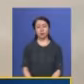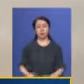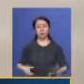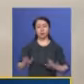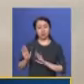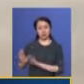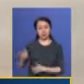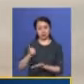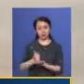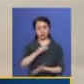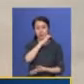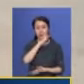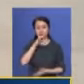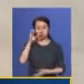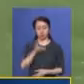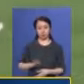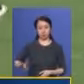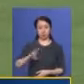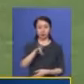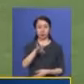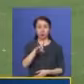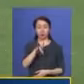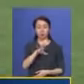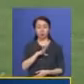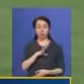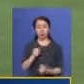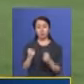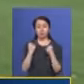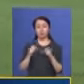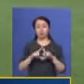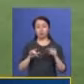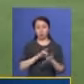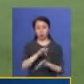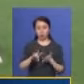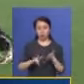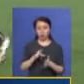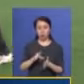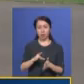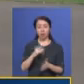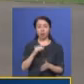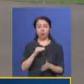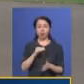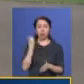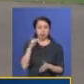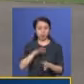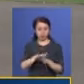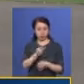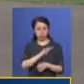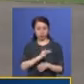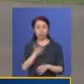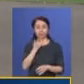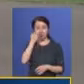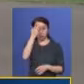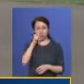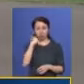Заместитель акима Северо-Кыргызстанской области Ганин Игыметов посетил спортивные объекты города и оценил качество проделанной работы. С лета этого